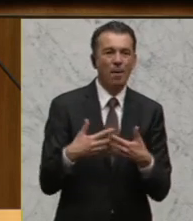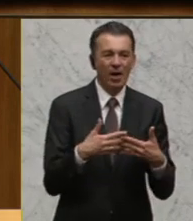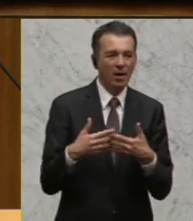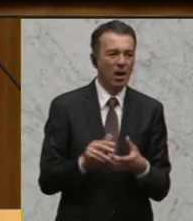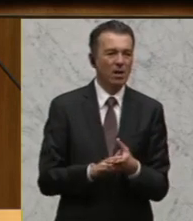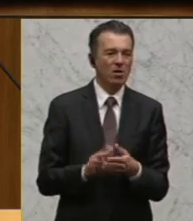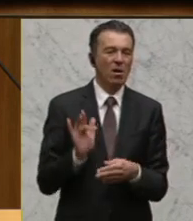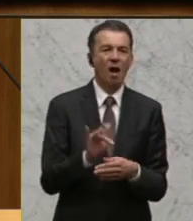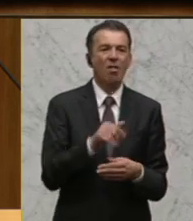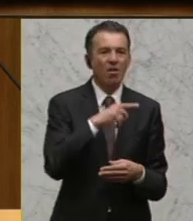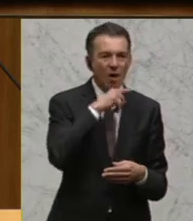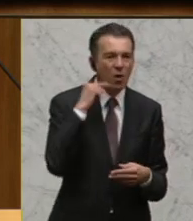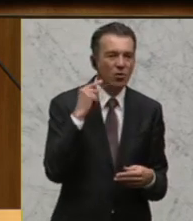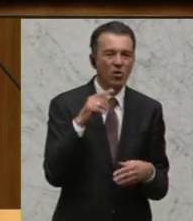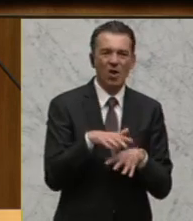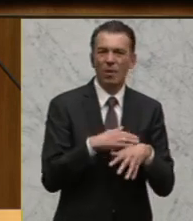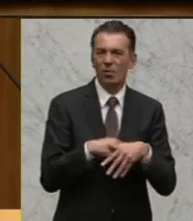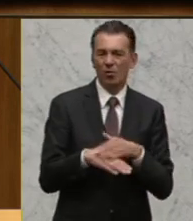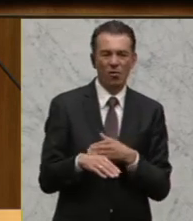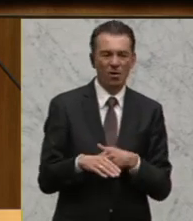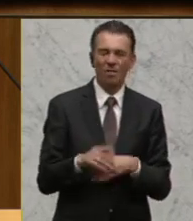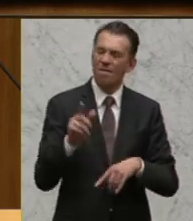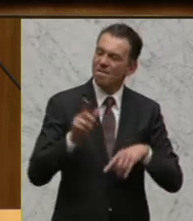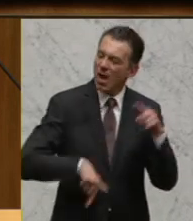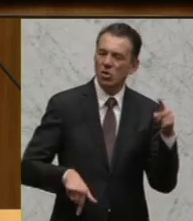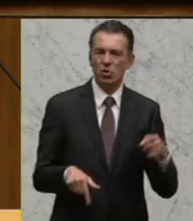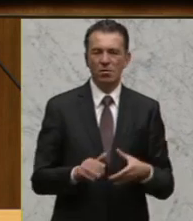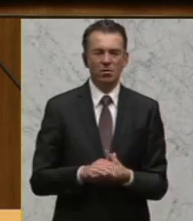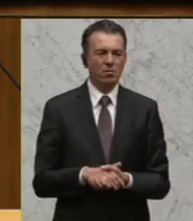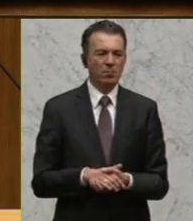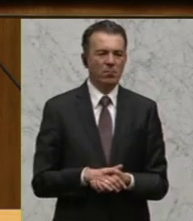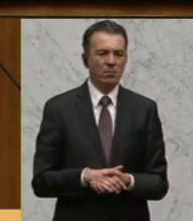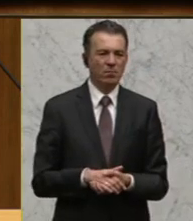antiamerikanische, antirussische Emotionen sind fehl am Platz,